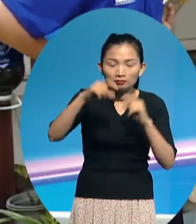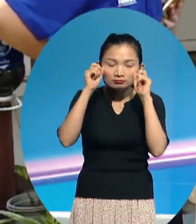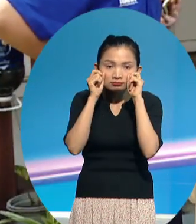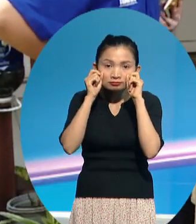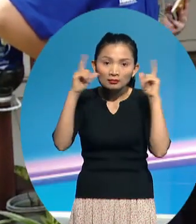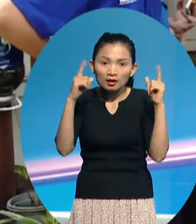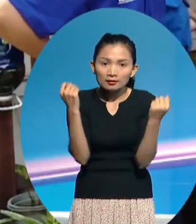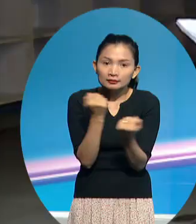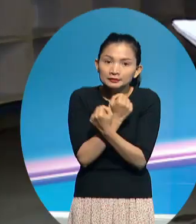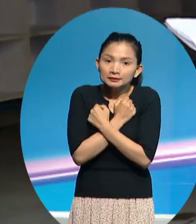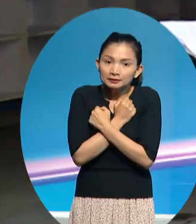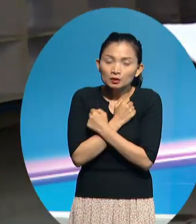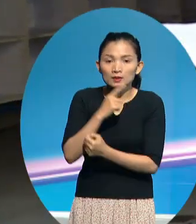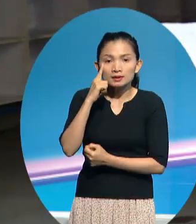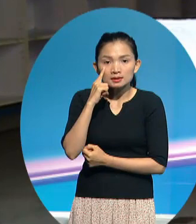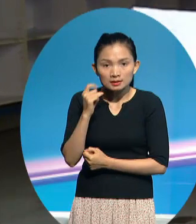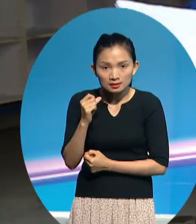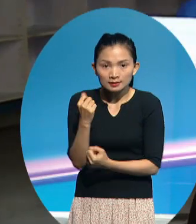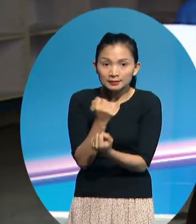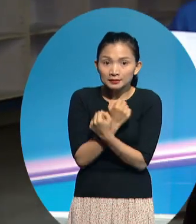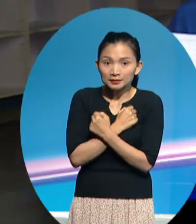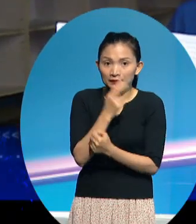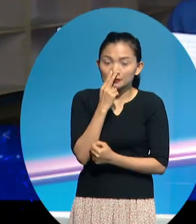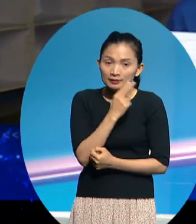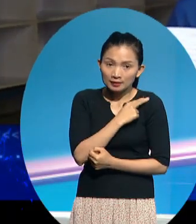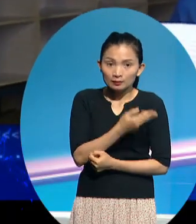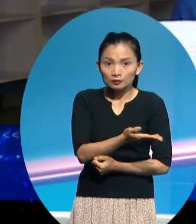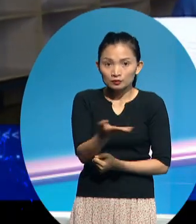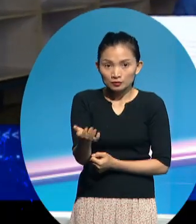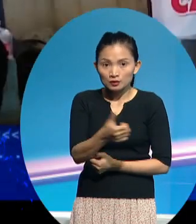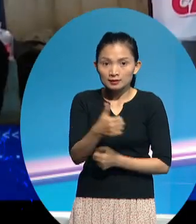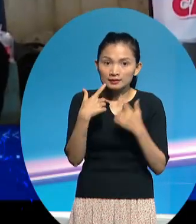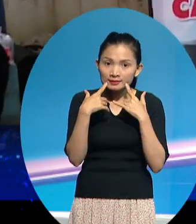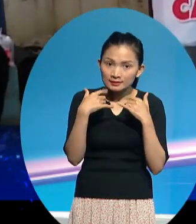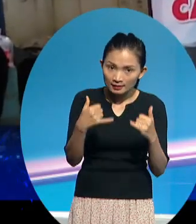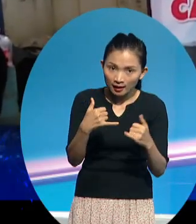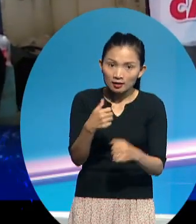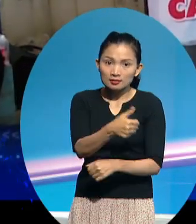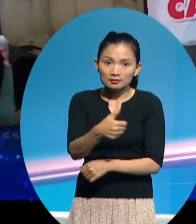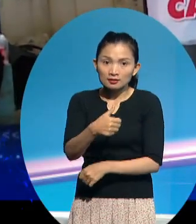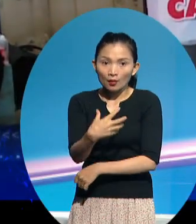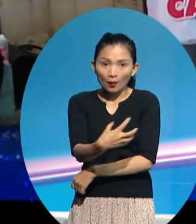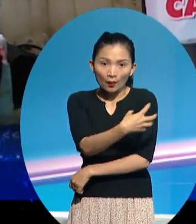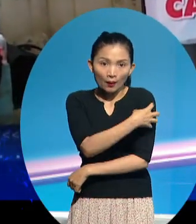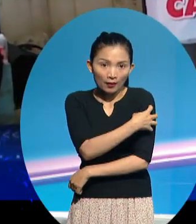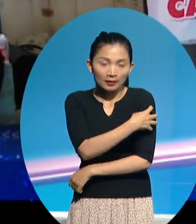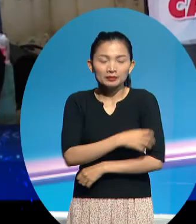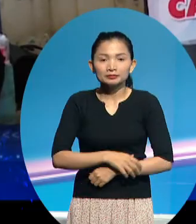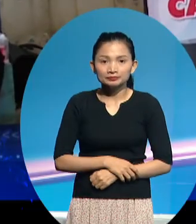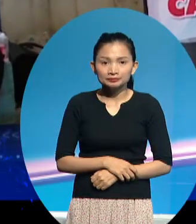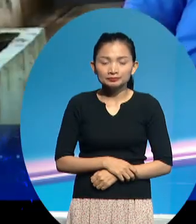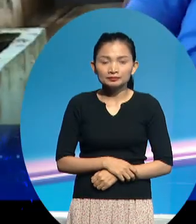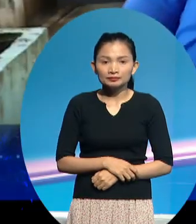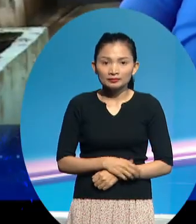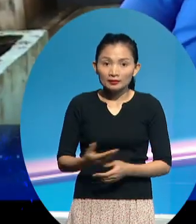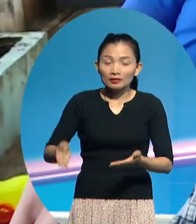trong mỗi người dân Việt Nam nói chung, đoàn viên thanh thiếu nhi nói riêng. Qua đó vừa trang bị củng cố thêm kiến thức cho thanh thiếu nhi về chủ quyền lãnh thổ quốc